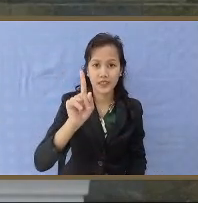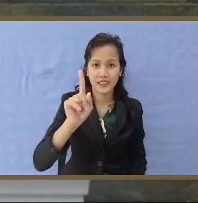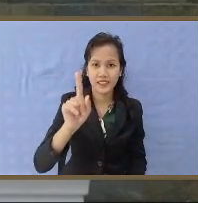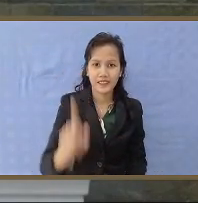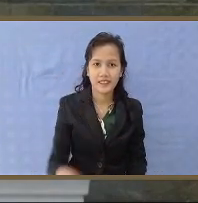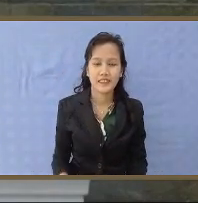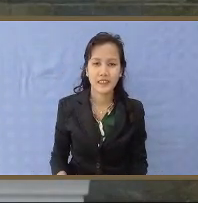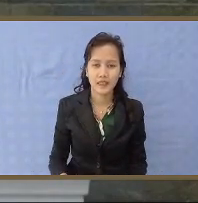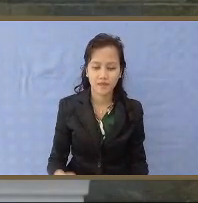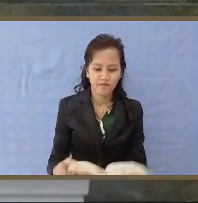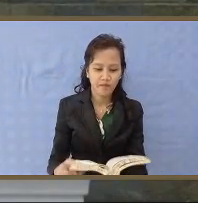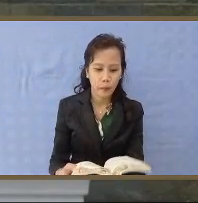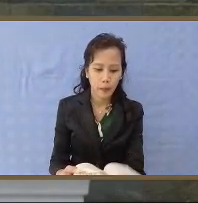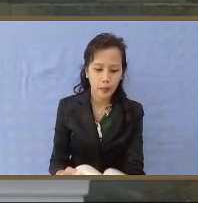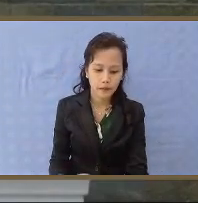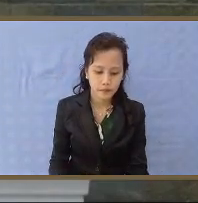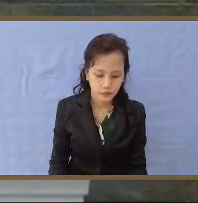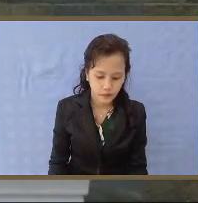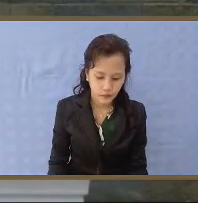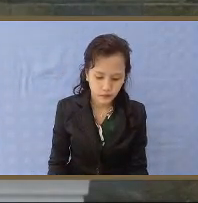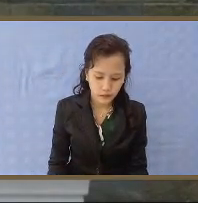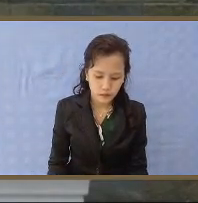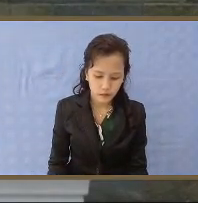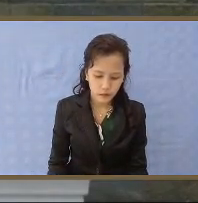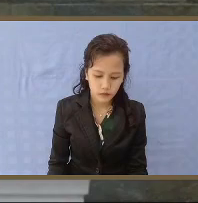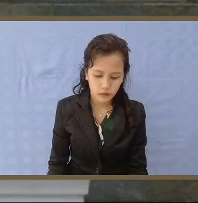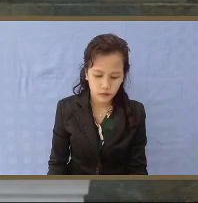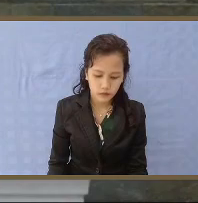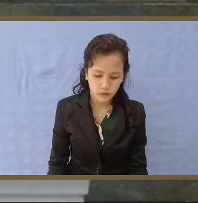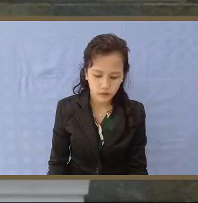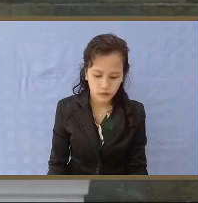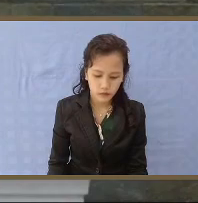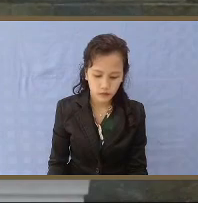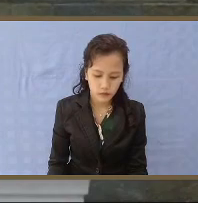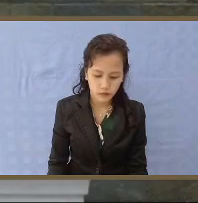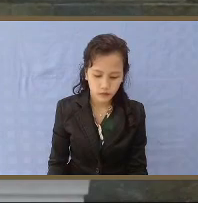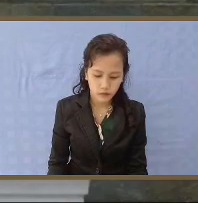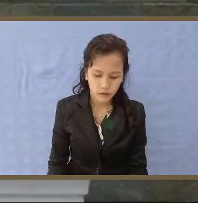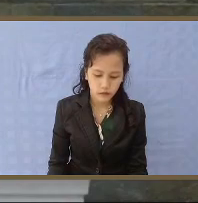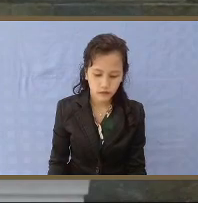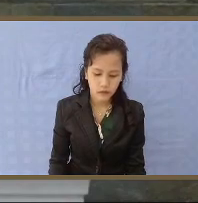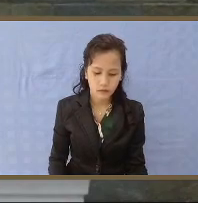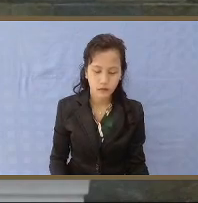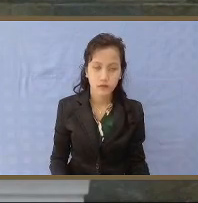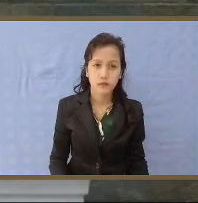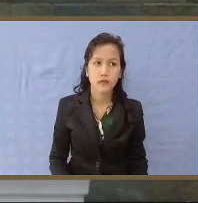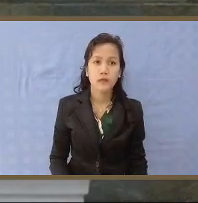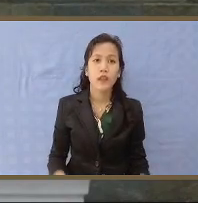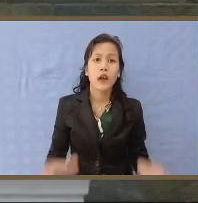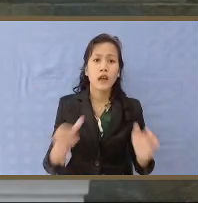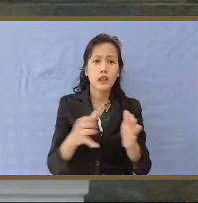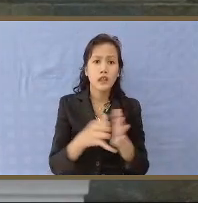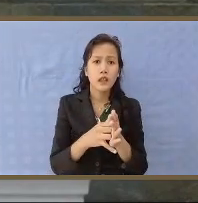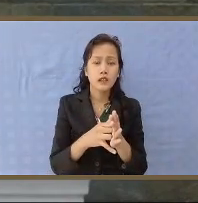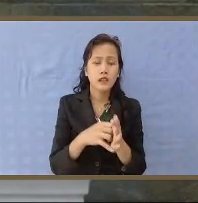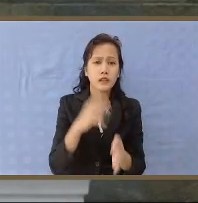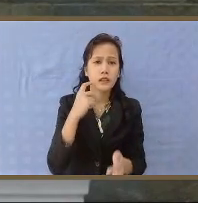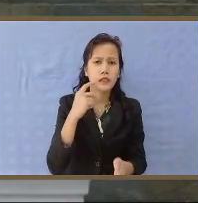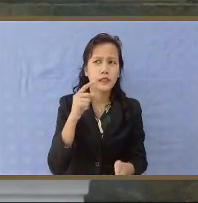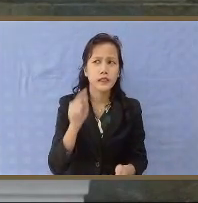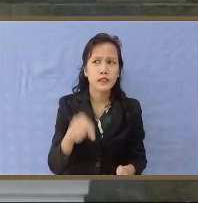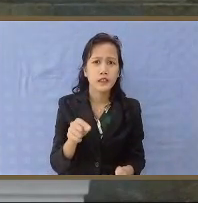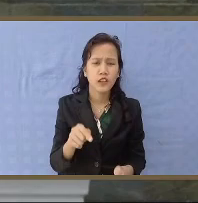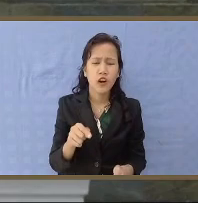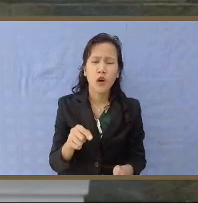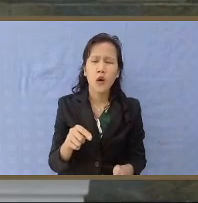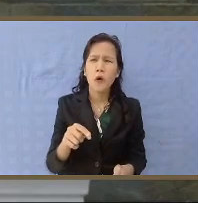na lahat tayo, mga kapatid, ay nagwo-work for our family. In fact, the word na ginamit po rito ni David,